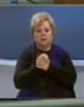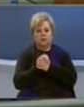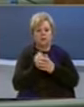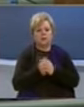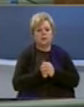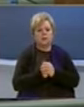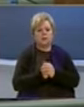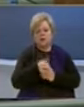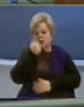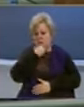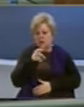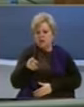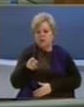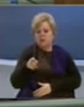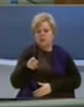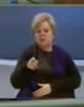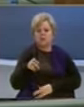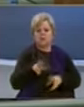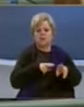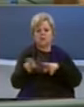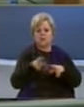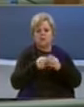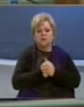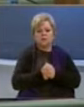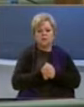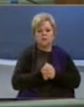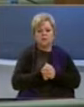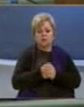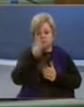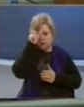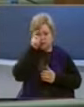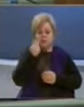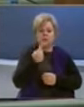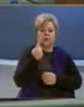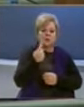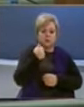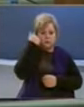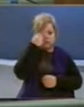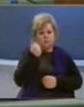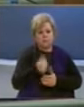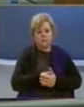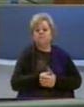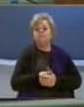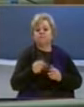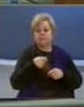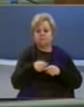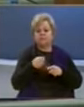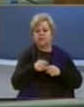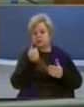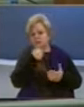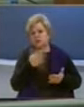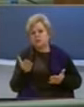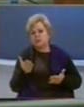bëri pyetje çka nëse palë në proces gjyqësor janë njëri është serb dhe tjetri është shqiptar, unë mendoj që këtu ka zgjidhje. Mirpo çka